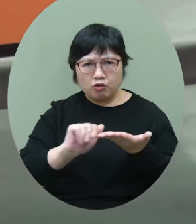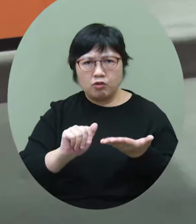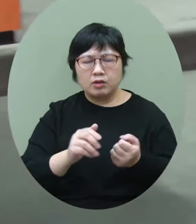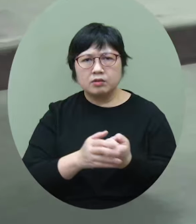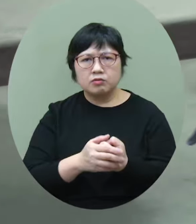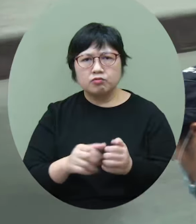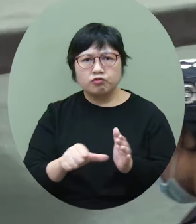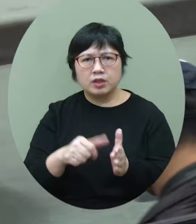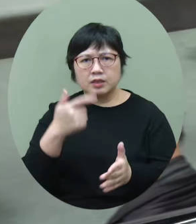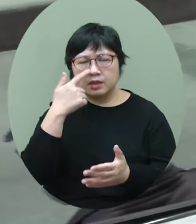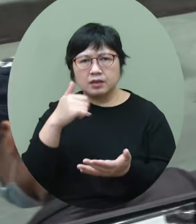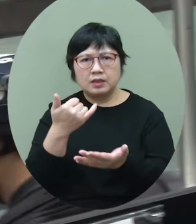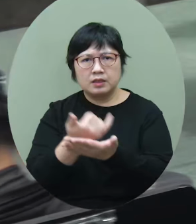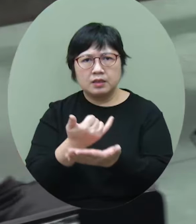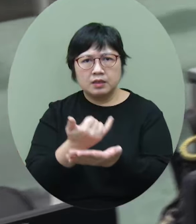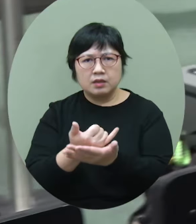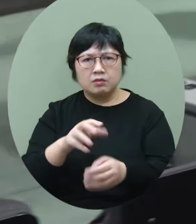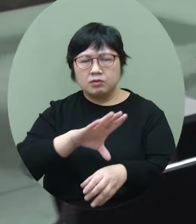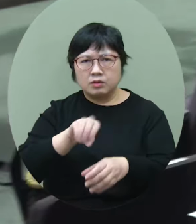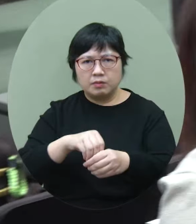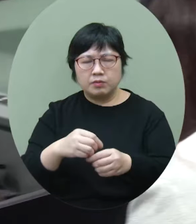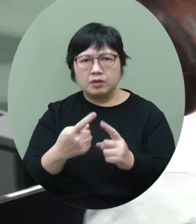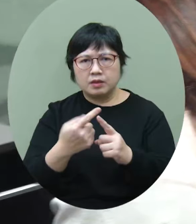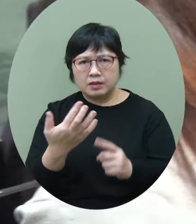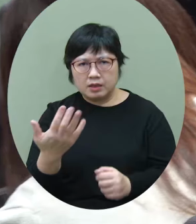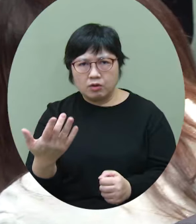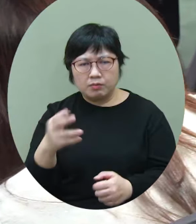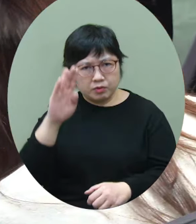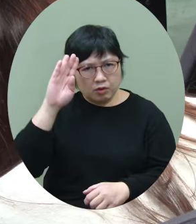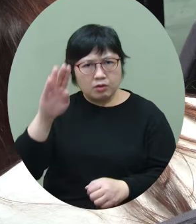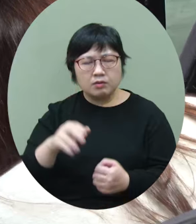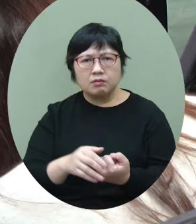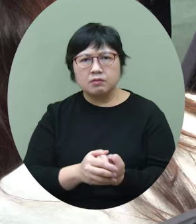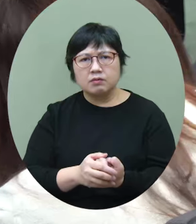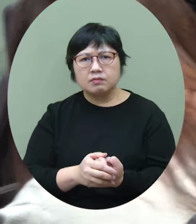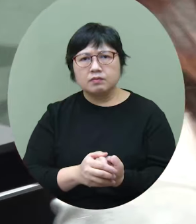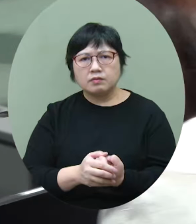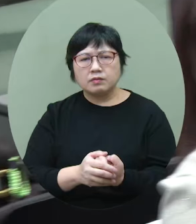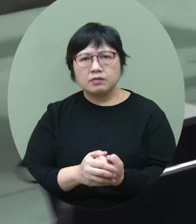新嗰個死亡 total 數字應該係幾多？唔該。